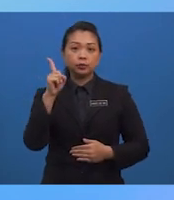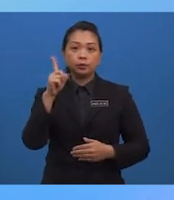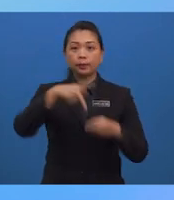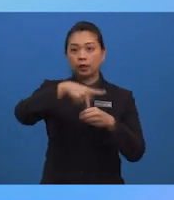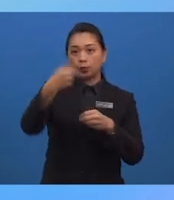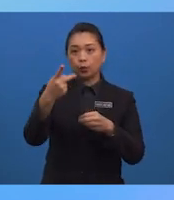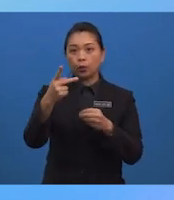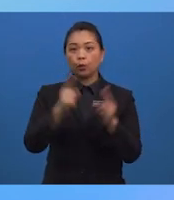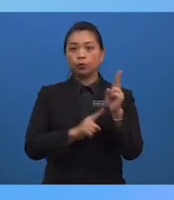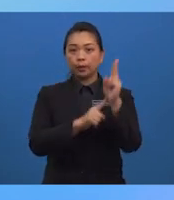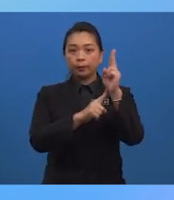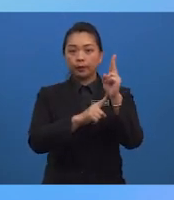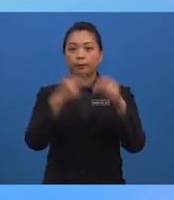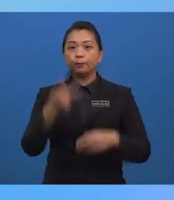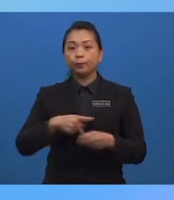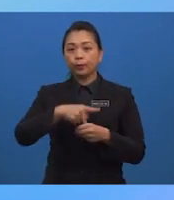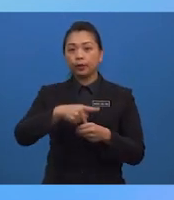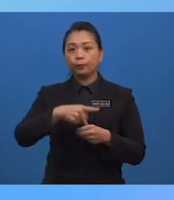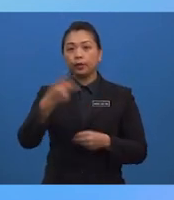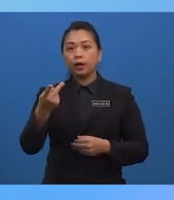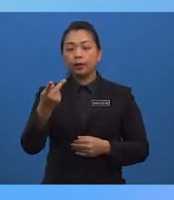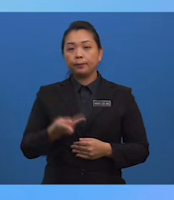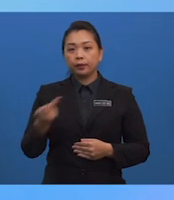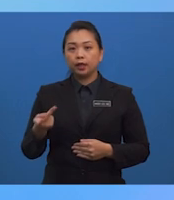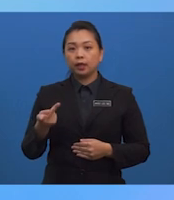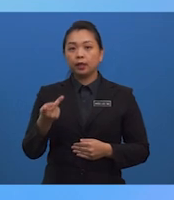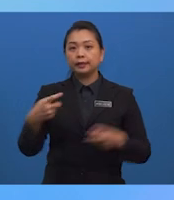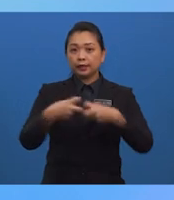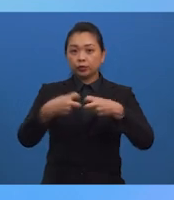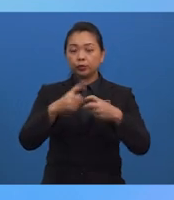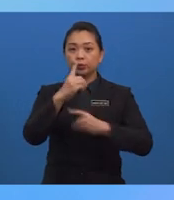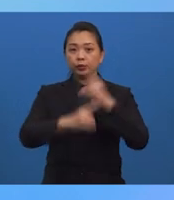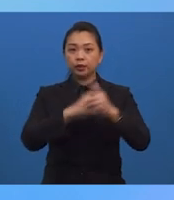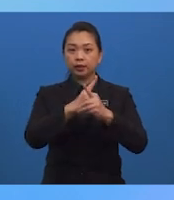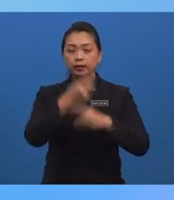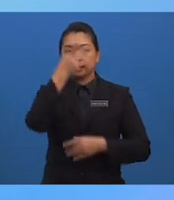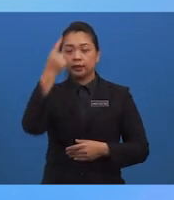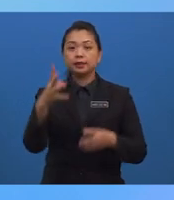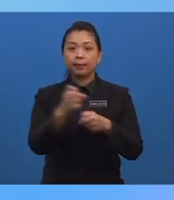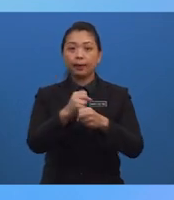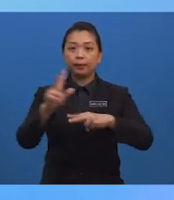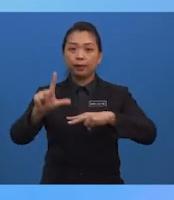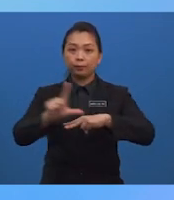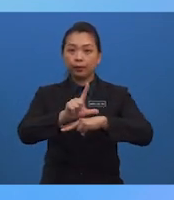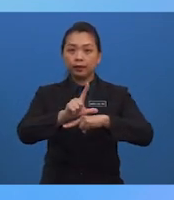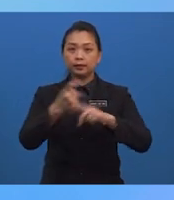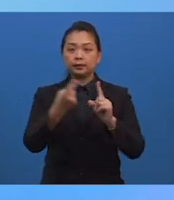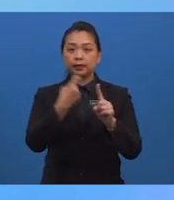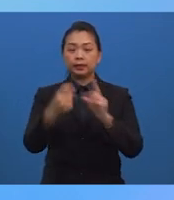utama produk elektronik di dunia kerana mendapat pelaburan dari negara-negara berkenaan.